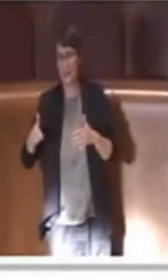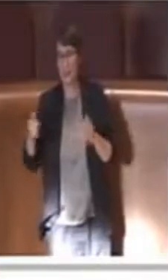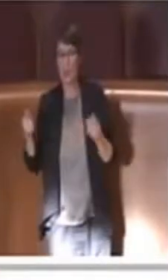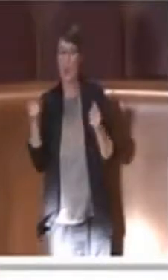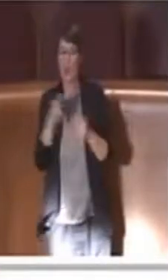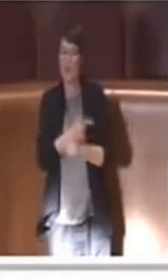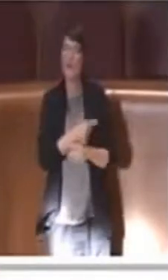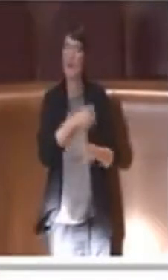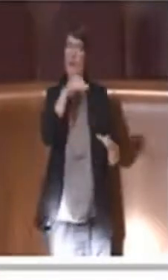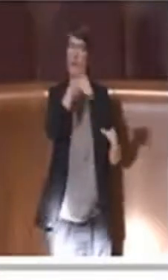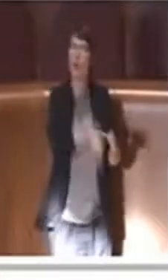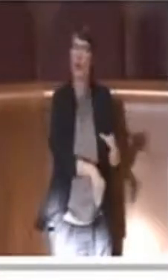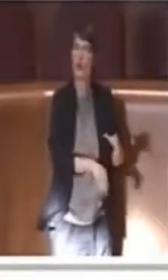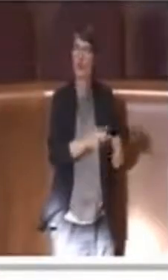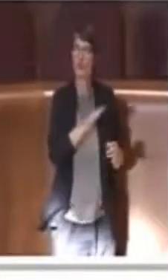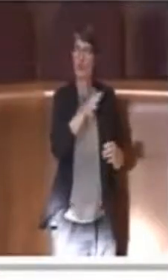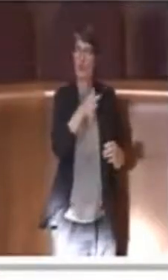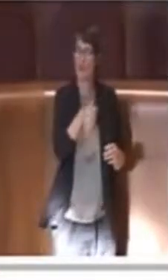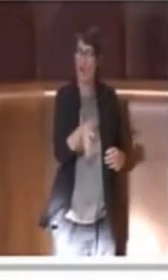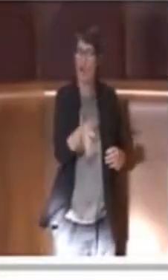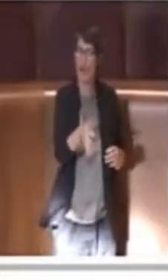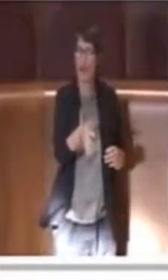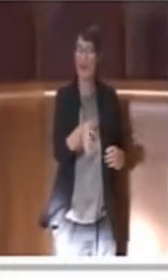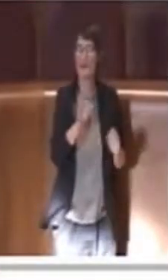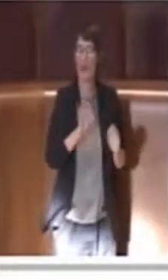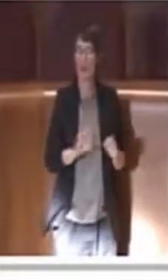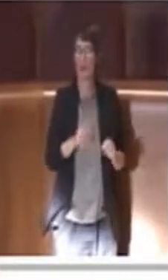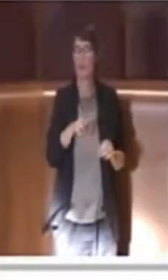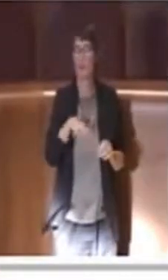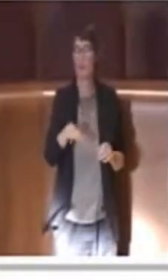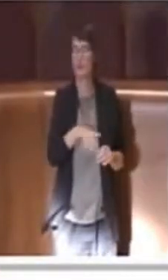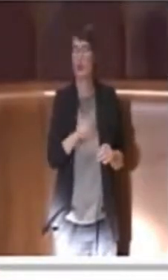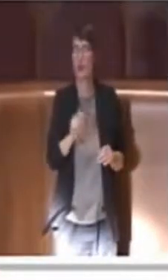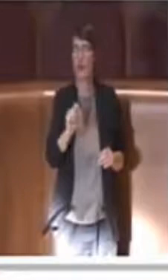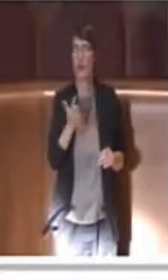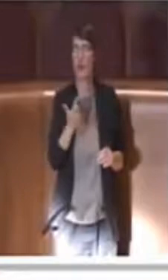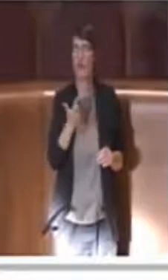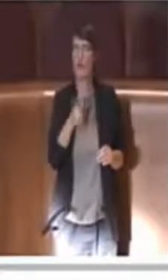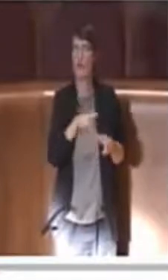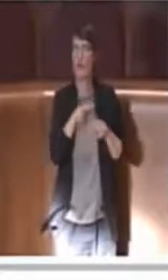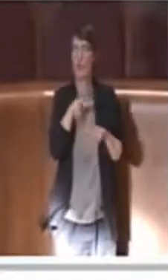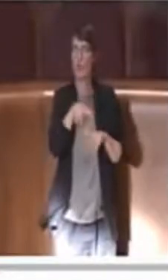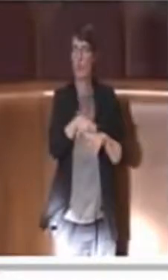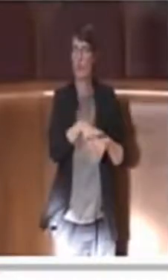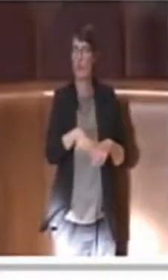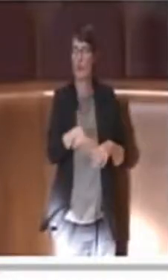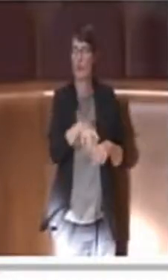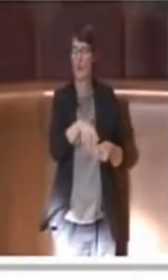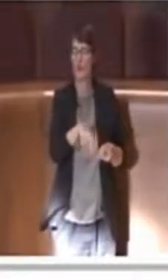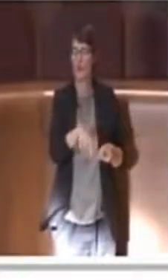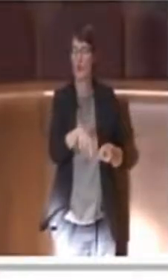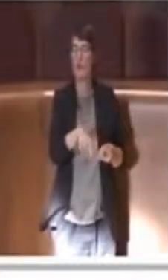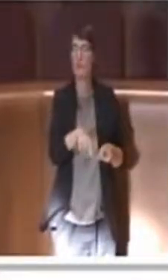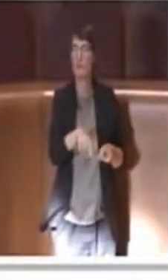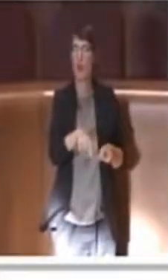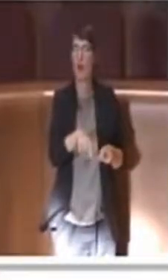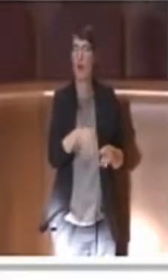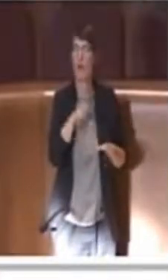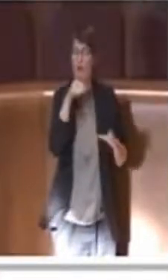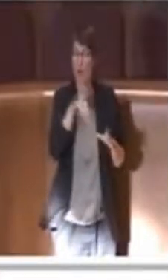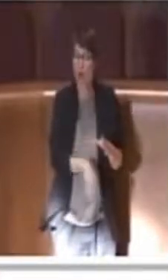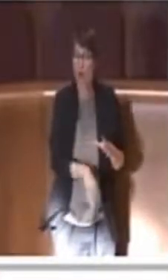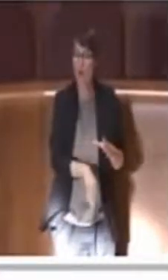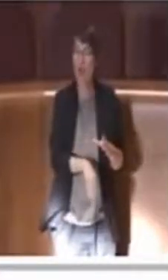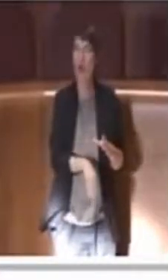di voragini che si sono aperte soprattutto nel dodicesimo municipio, ad esempio, sono voragini, ahimè, dovute anche